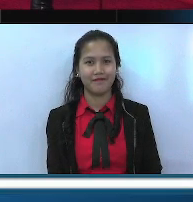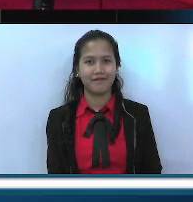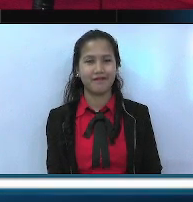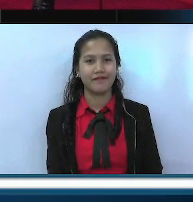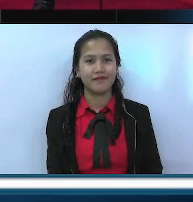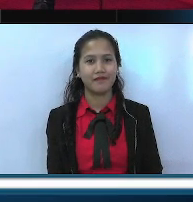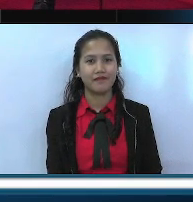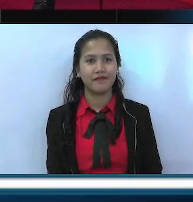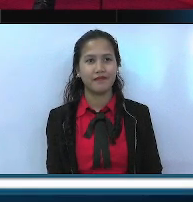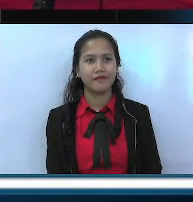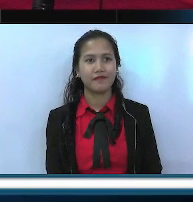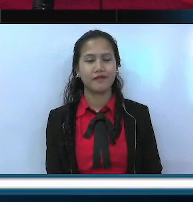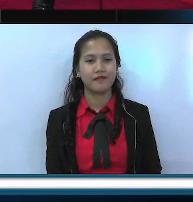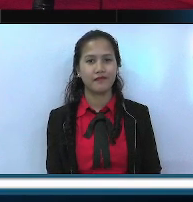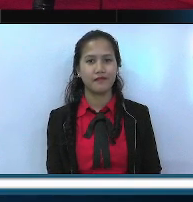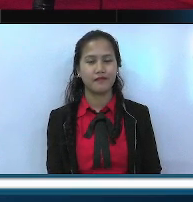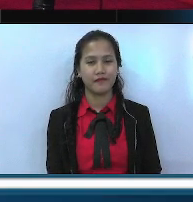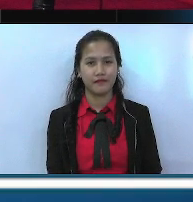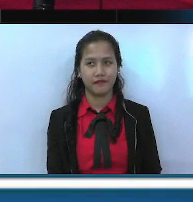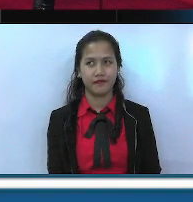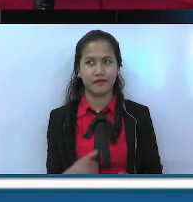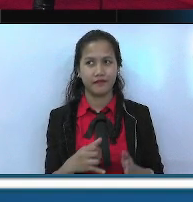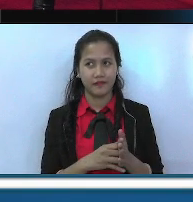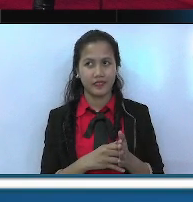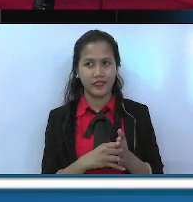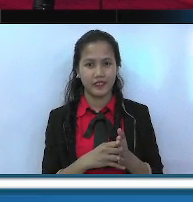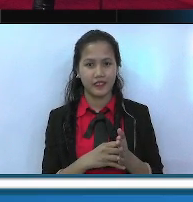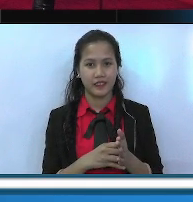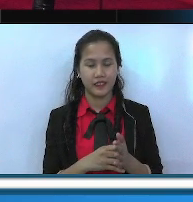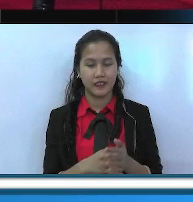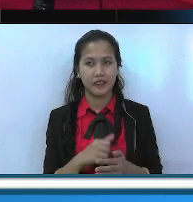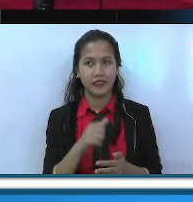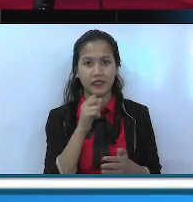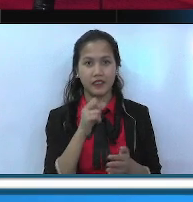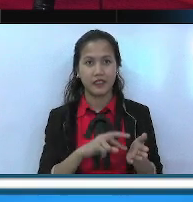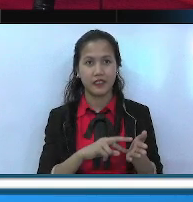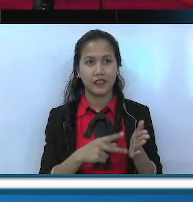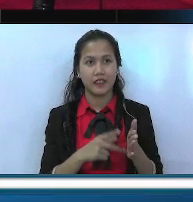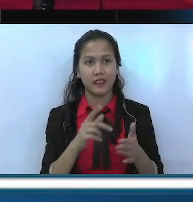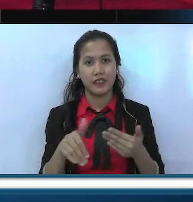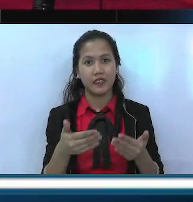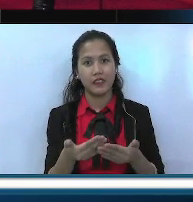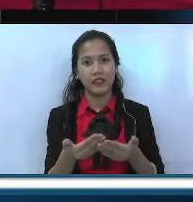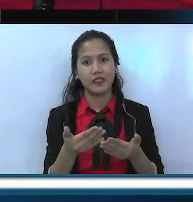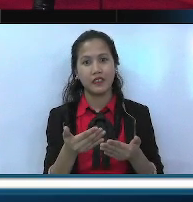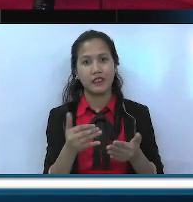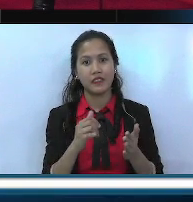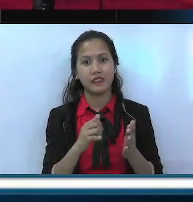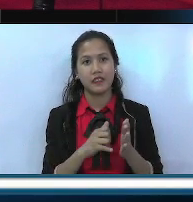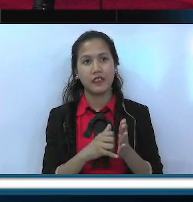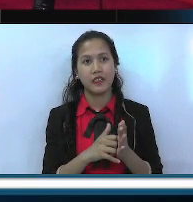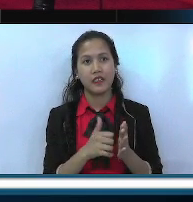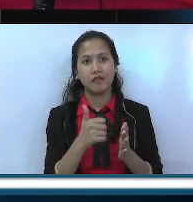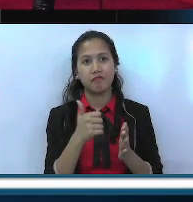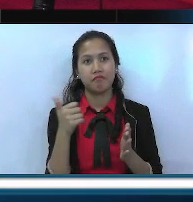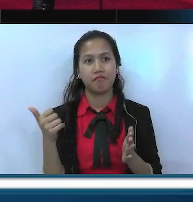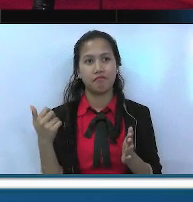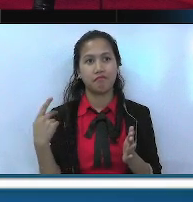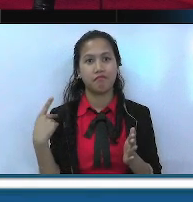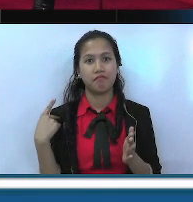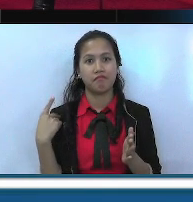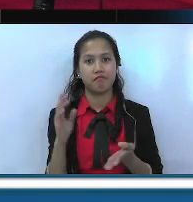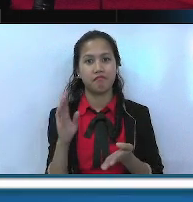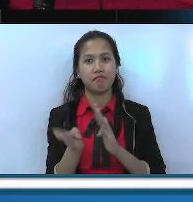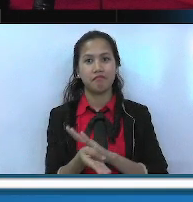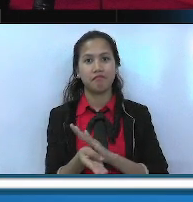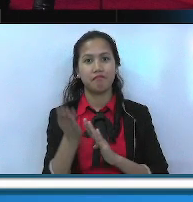eh, hindi naman na minsan may kinalaman talaga sa, alam mo, so, minsan, laging trend pa na nagpapaganda para face mask. Oo nga yes. Ang pinakamalupit pa